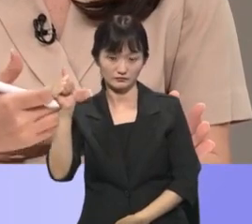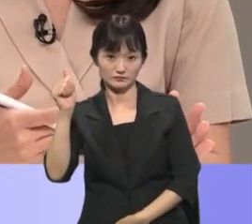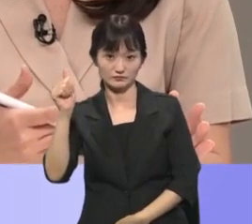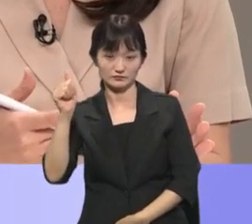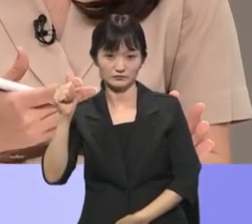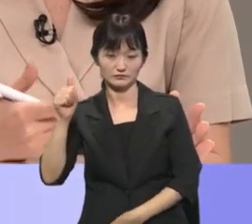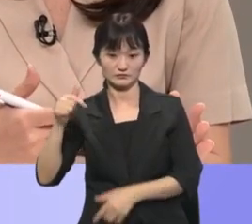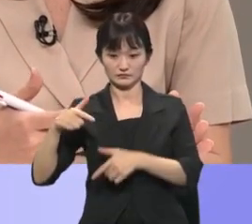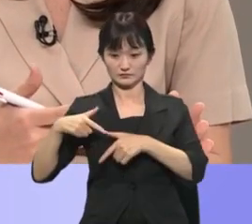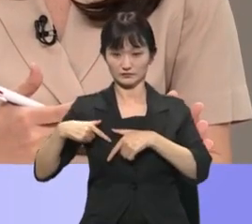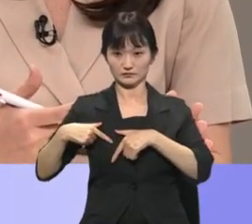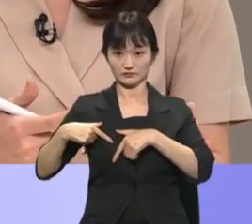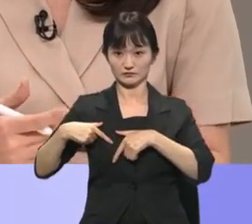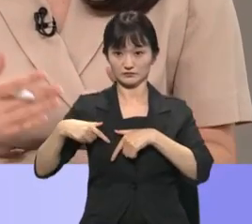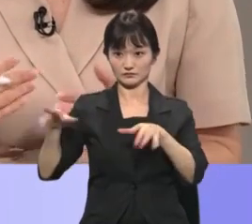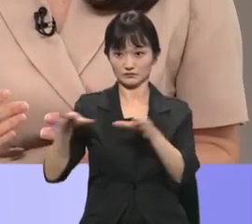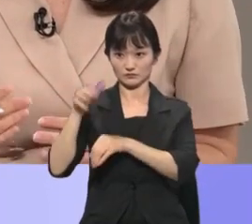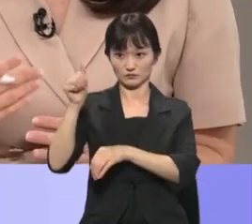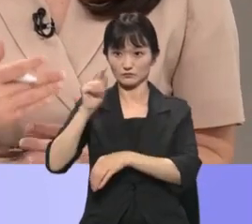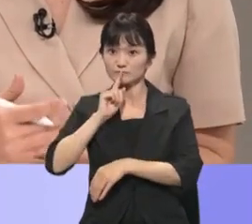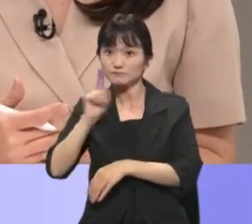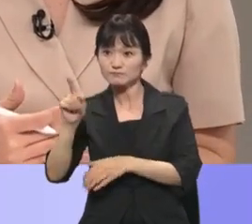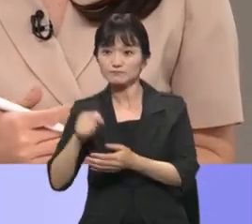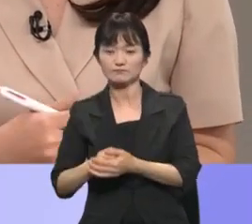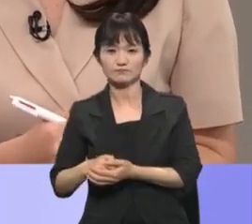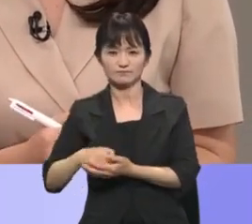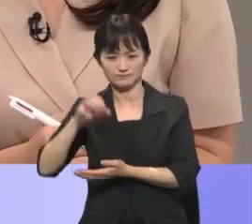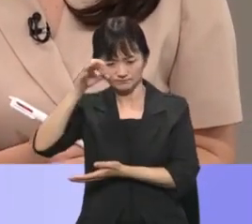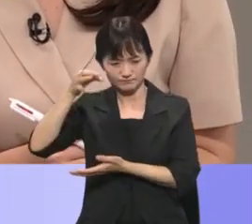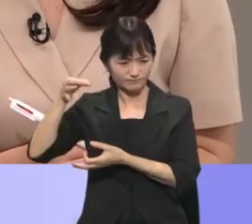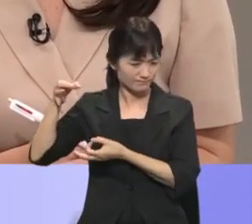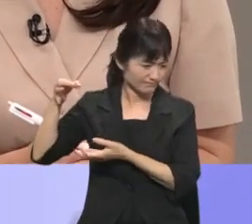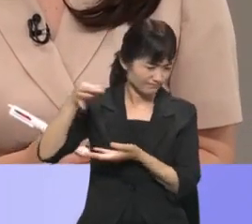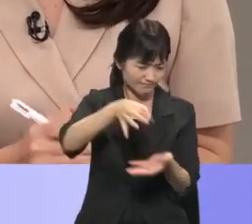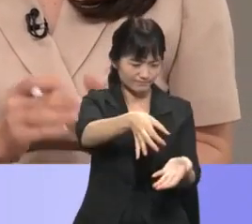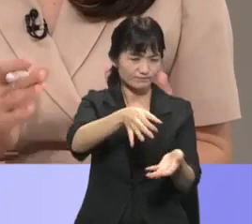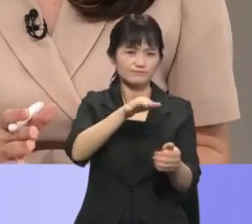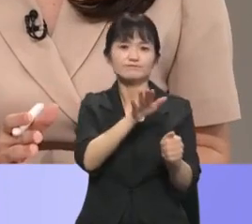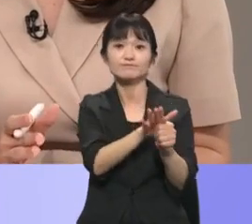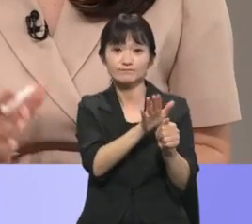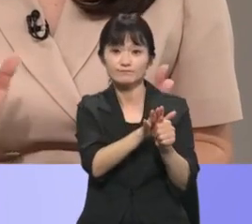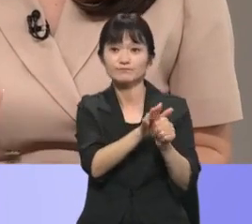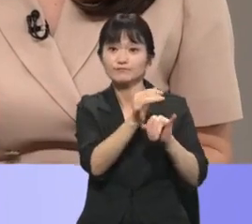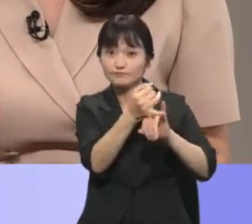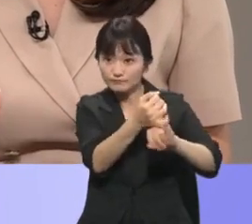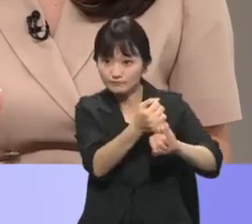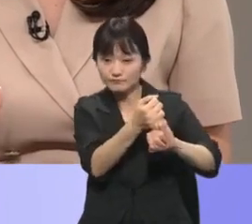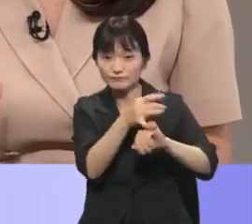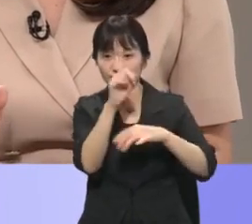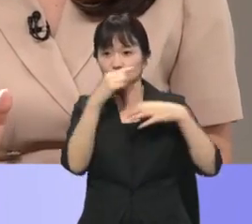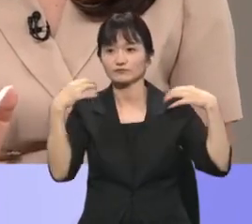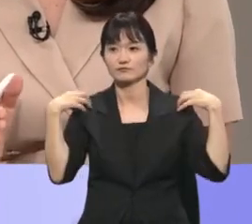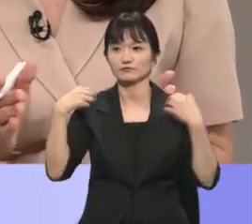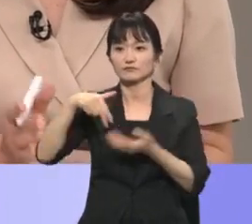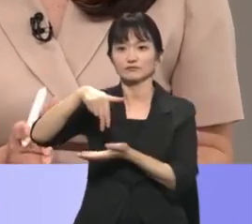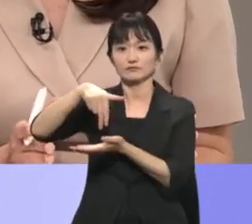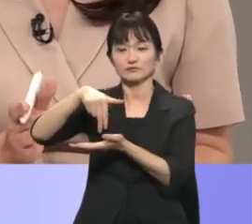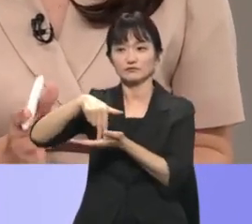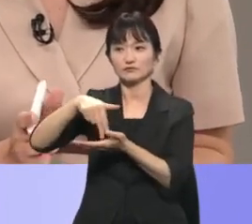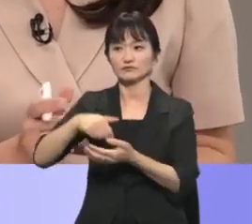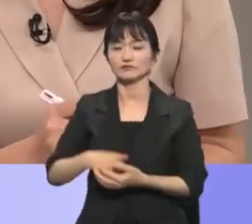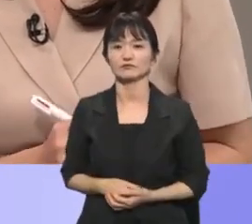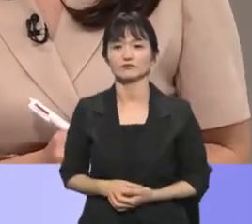명예 총재라고 이야기를 하면서 전폭적인 예산 지원까지도 약속을 했단 말이죠 그렇다고 한다면 정부 차원에서의 일종의